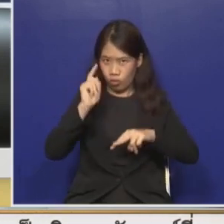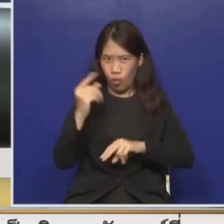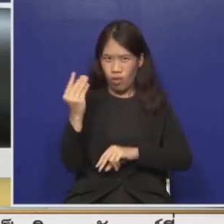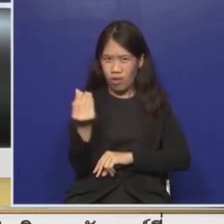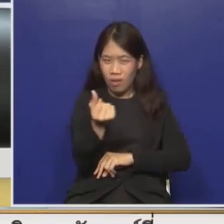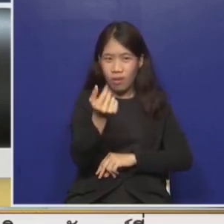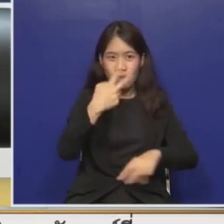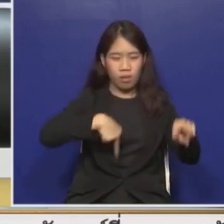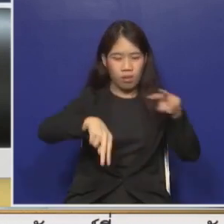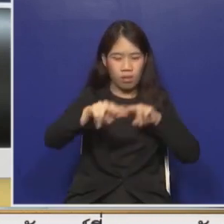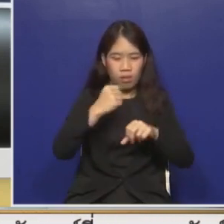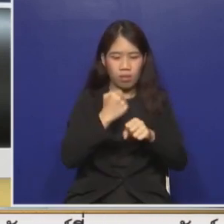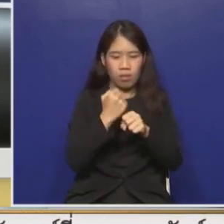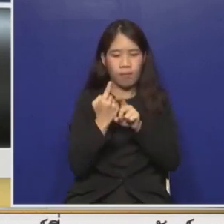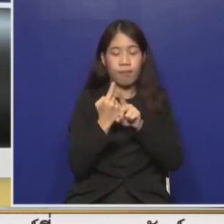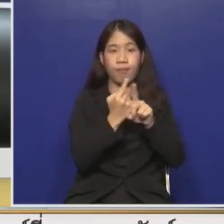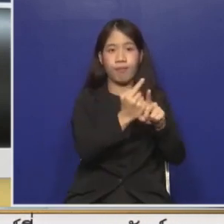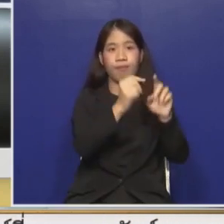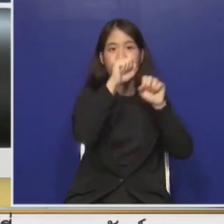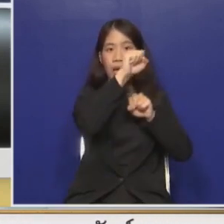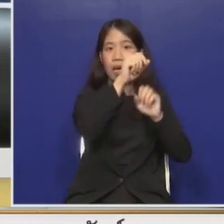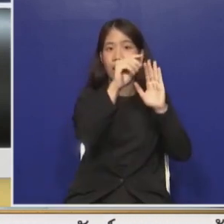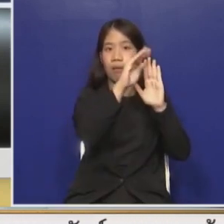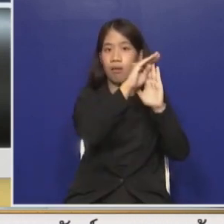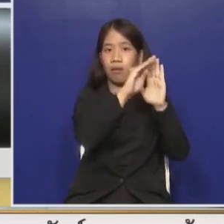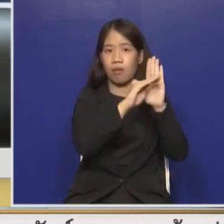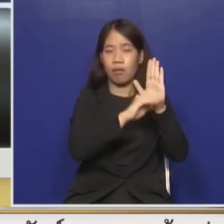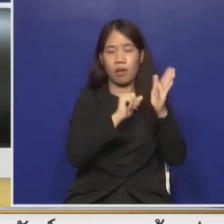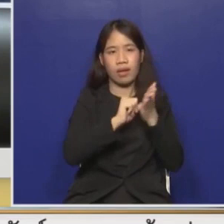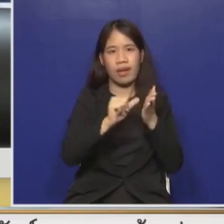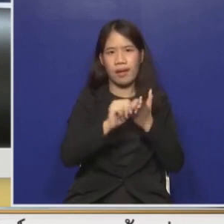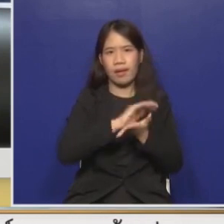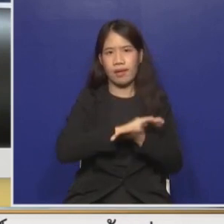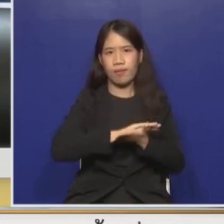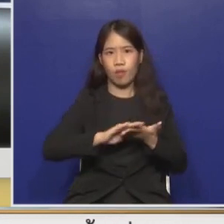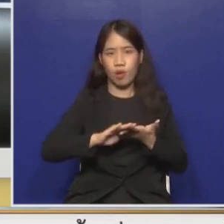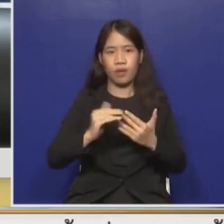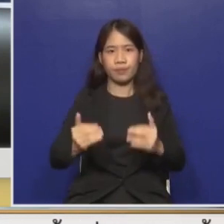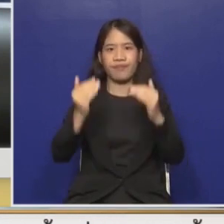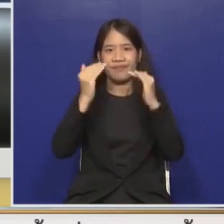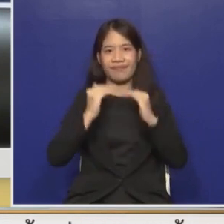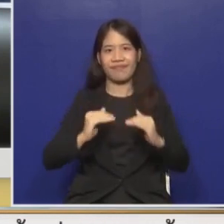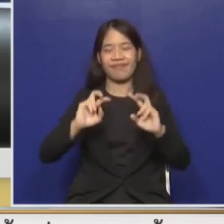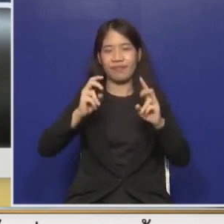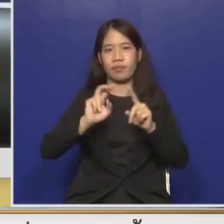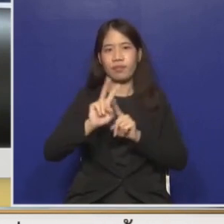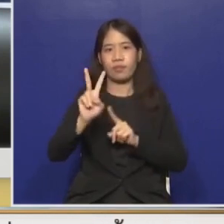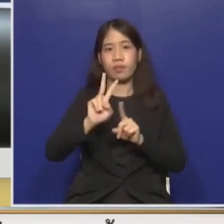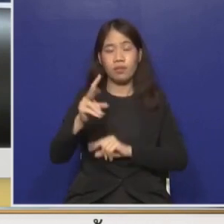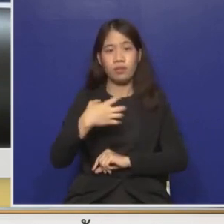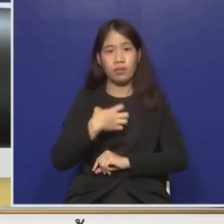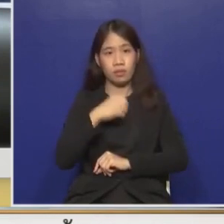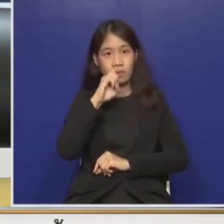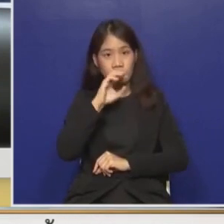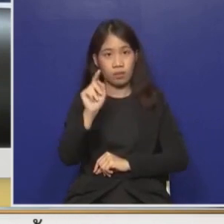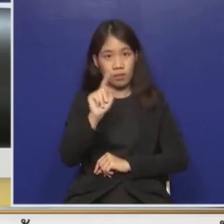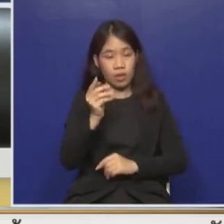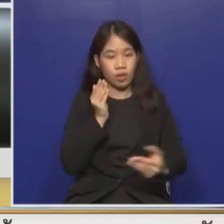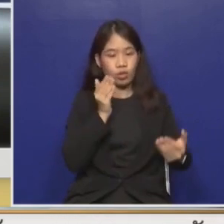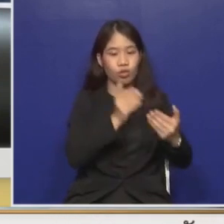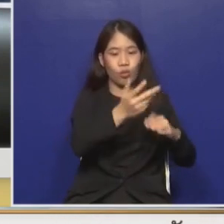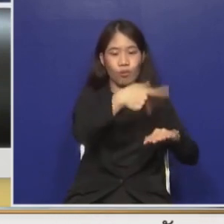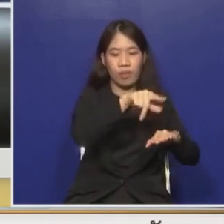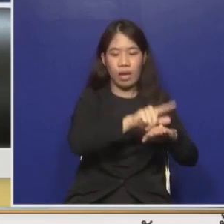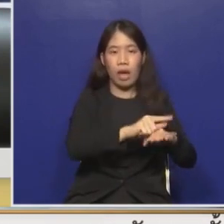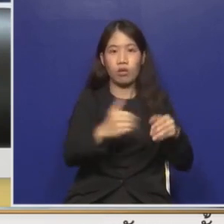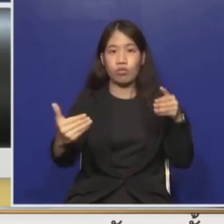แนวเขตการปกคองตามประกาศดังเก่า ให้เสรจเรียบร้อยโดยเรงด่วนด้วยครับส่วเรื่ที่สอง ผมกบเรีนท่านประทานสภาพ ผานไปถึกระทรว